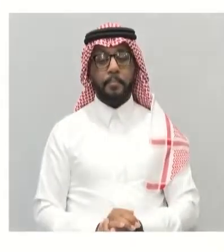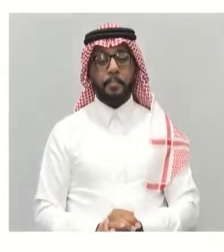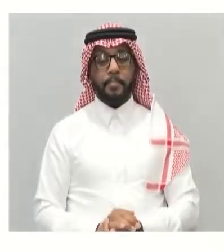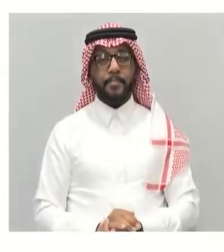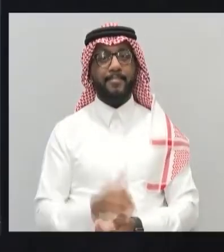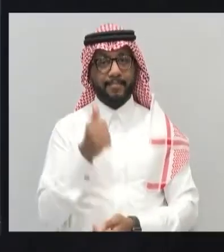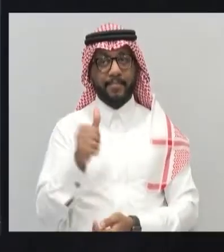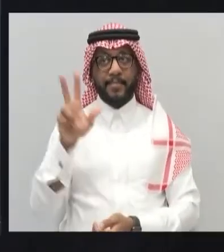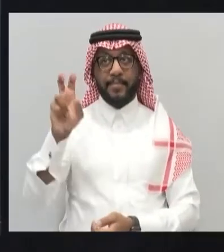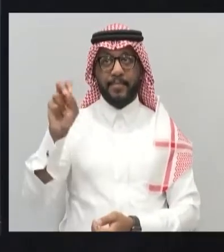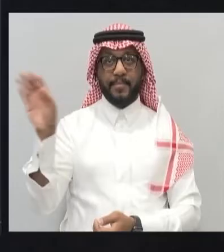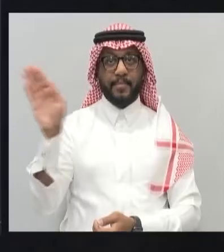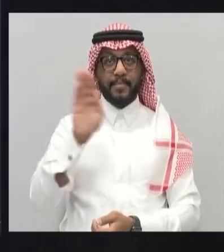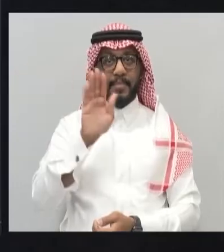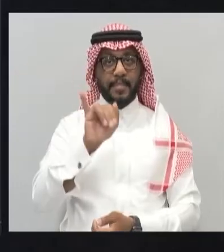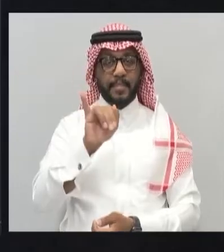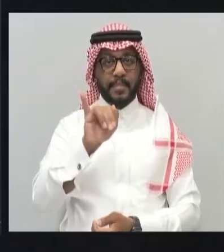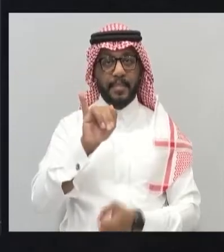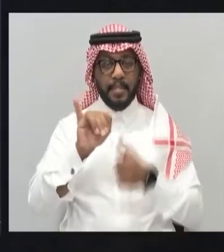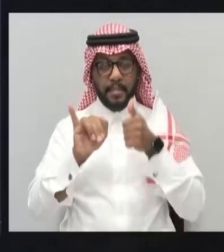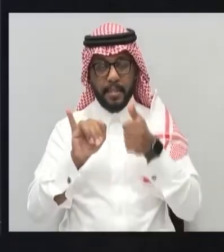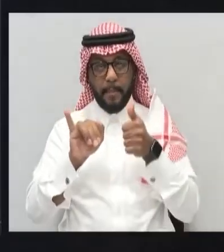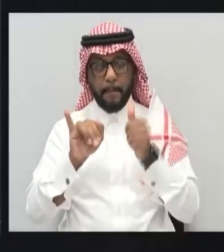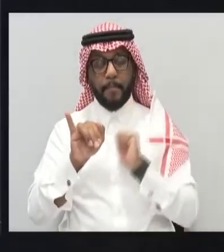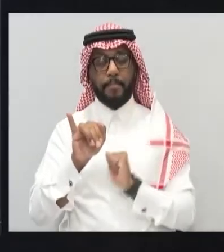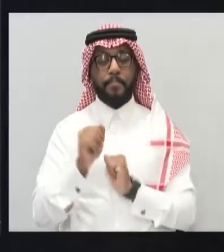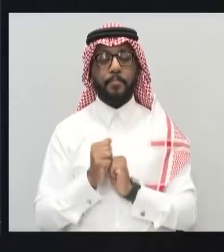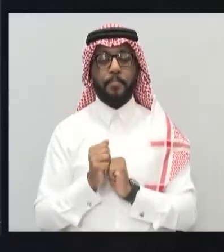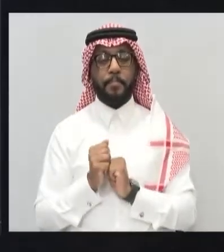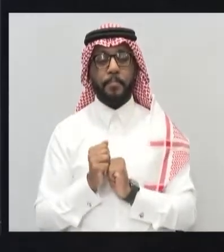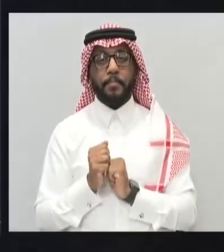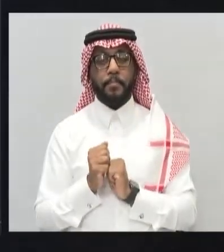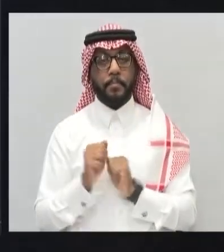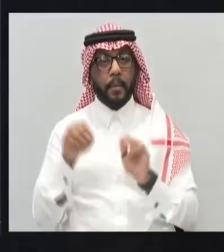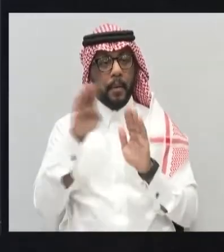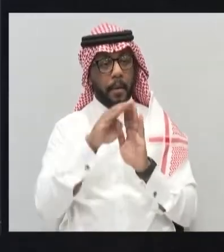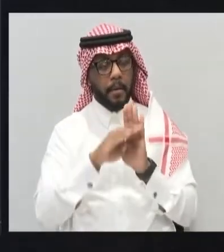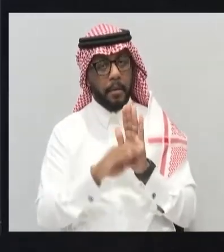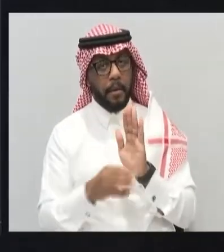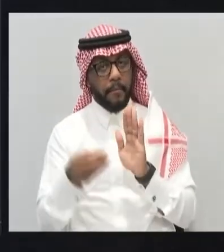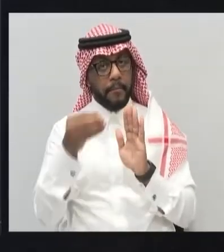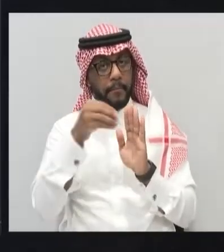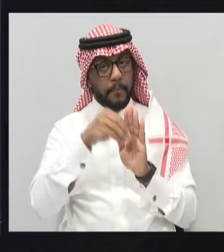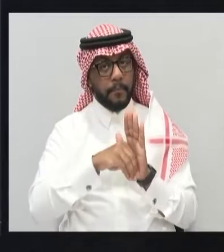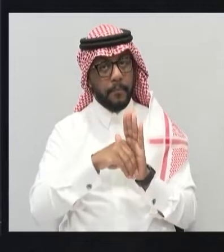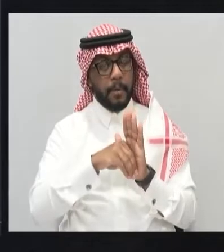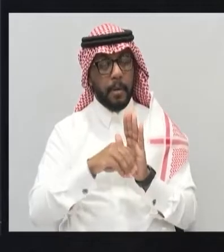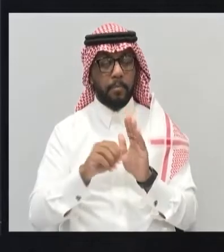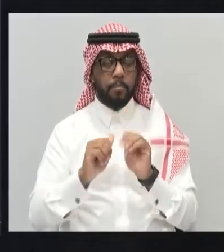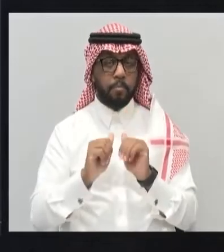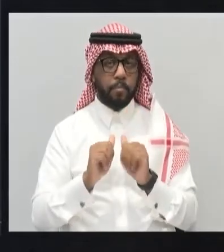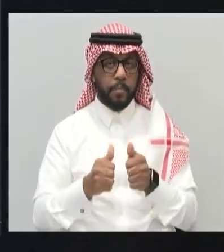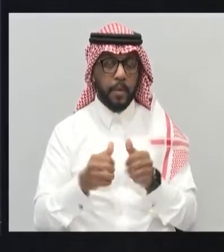احسنتم هو درس القسم ذكرنا في هذا الدرس مجموعه من العناصر تناولناها بشيء من